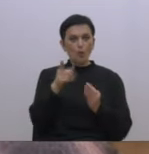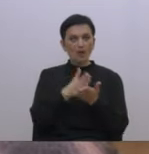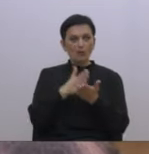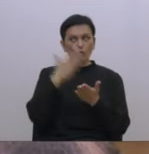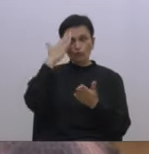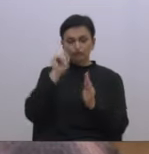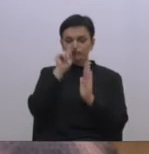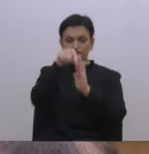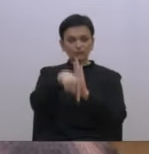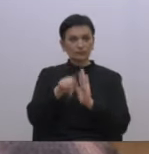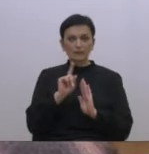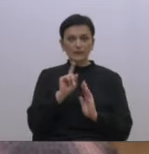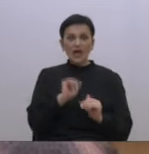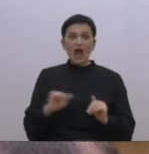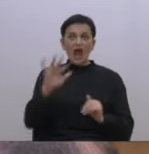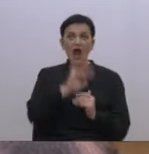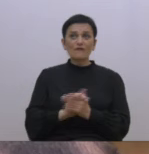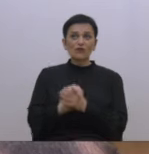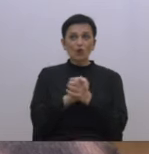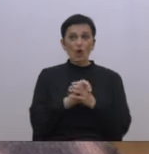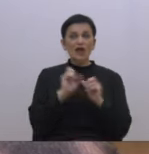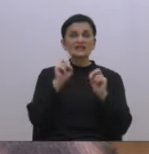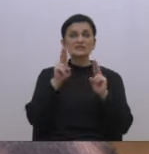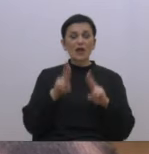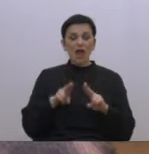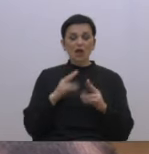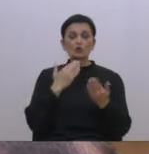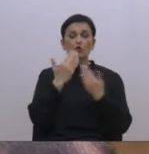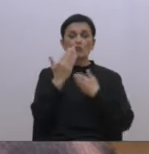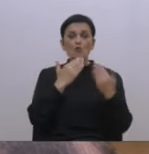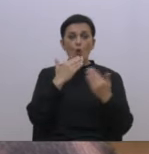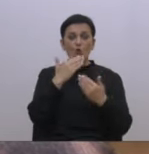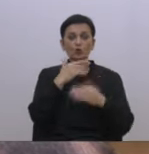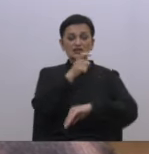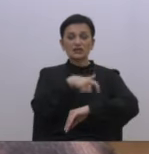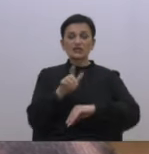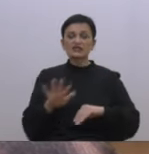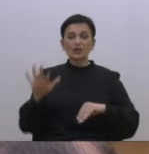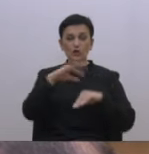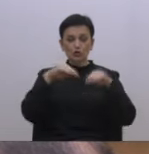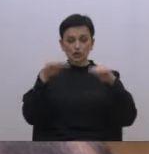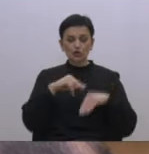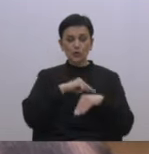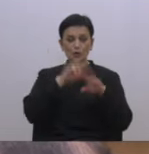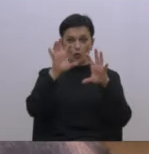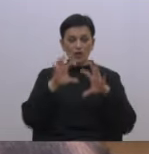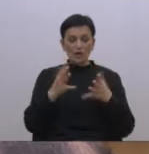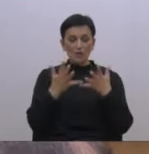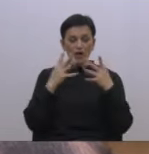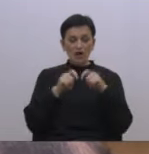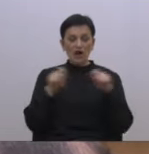წარმოადგენს. ევროკავშირი სპეციალური დირექტივით მოუწოდებს წევრ ქვეყნებს შეიმუშაონ კანონმდებლობა